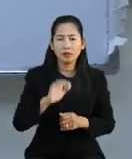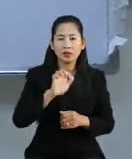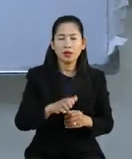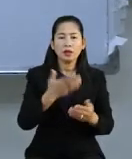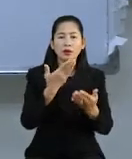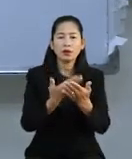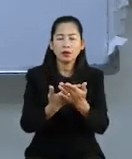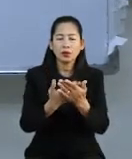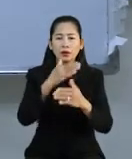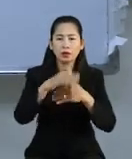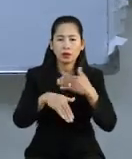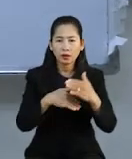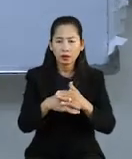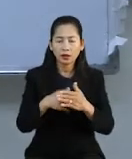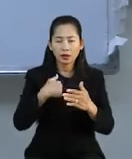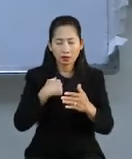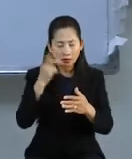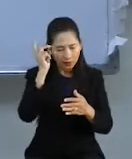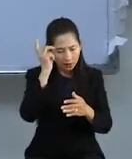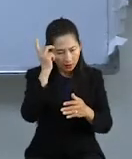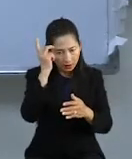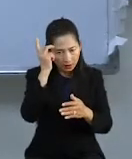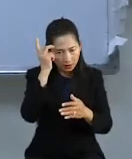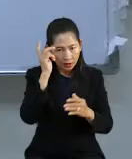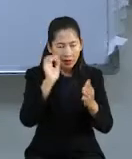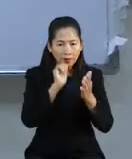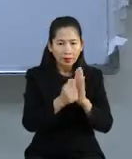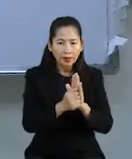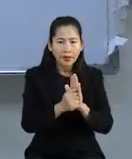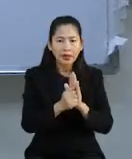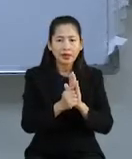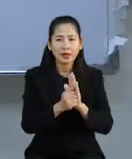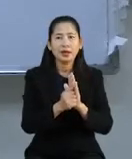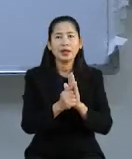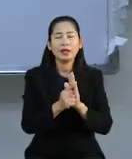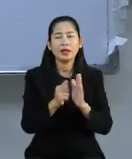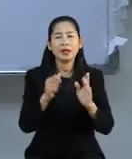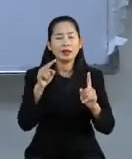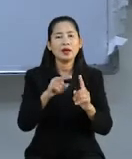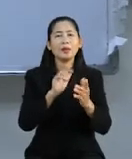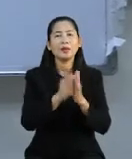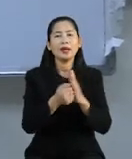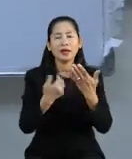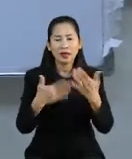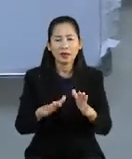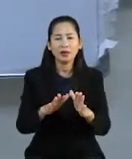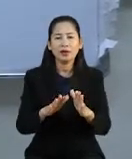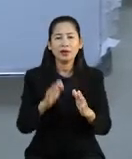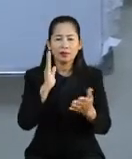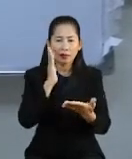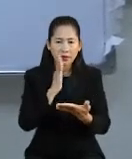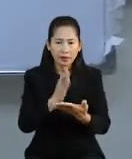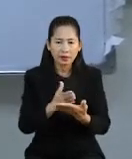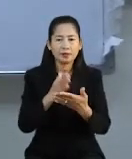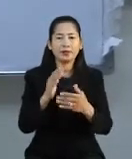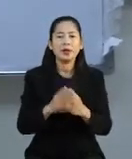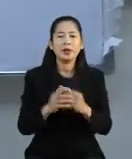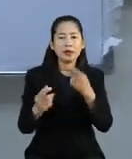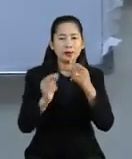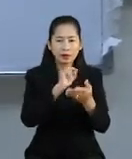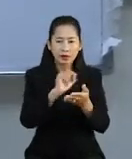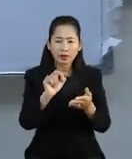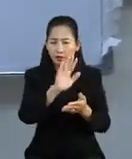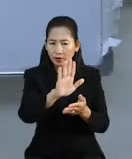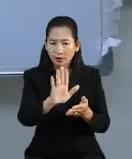Chà, con chàng con tặng con khanh cho nên cứu cất tha đo pê và lia xong cù hà ấy nè con á. Chà, chăng xong thư vực cả bình chọc. Ca sơ xe